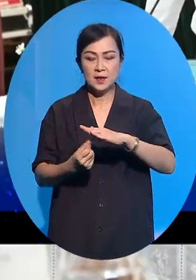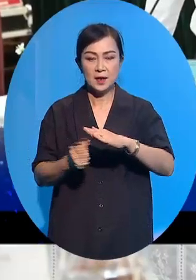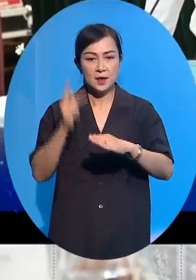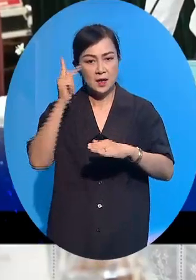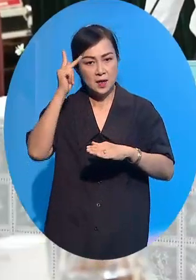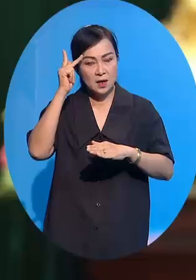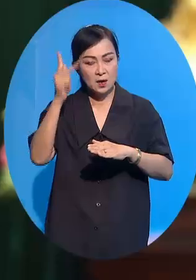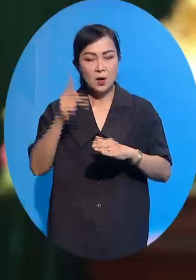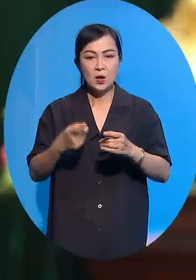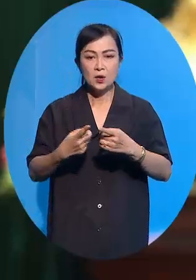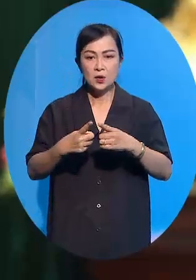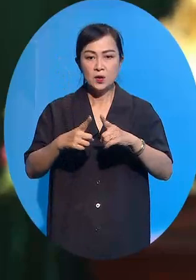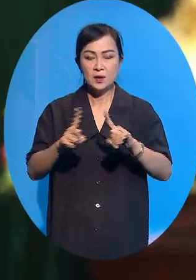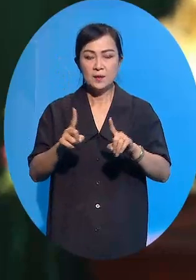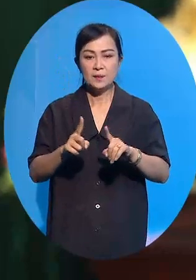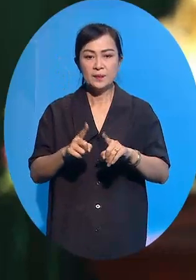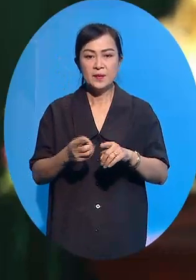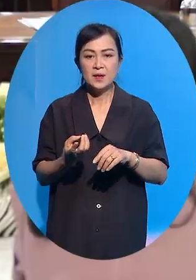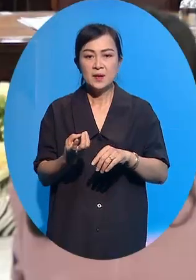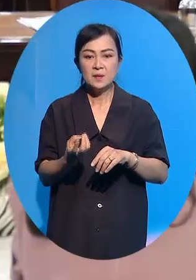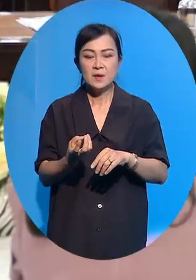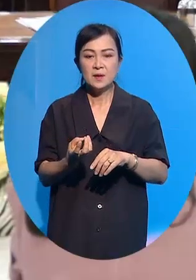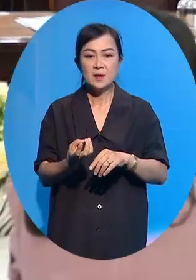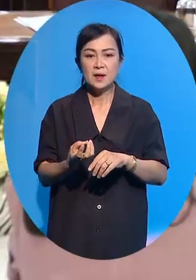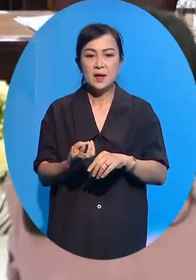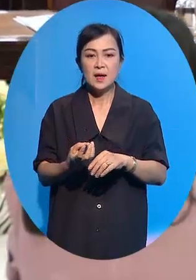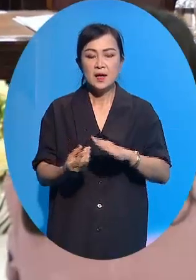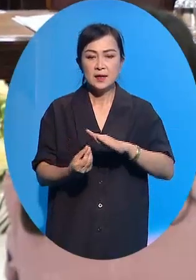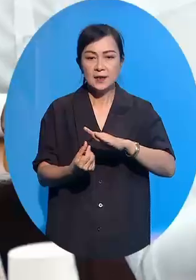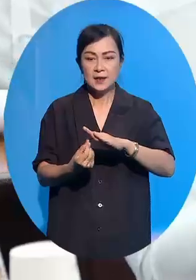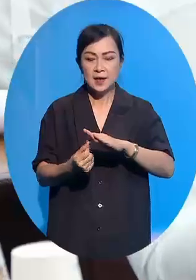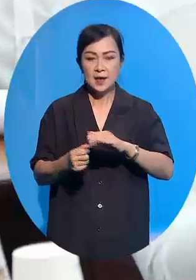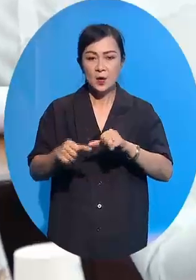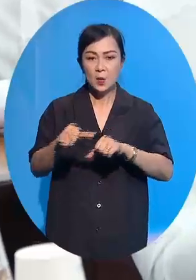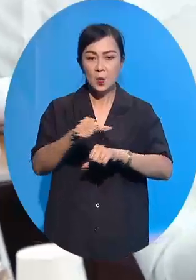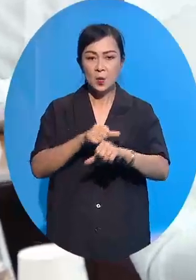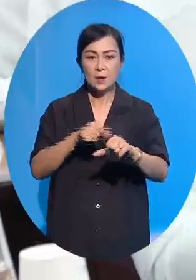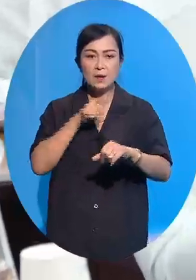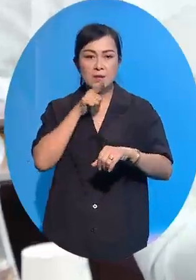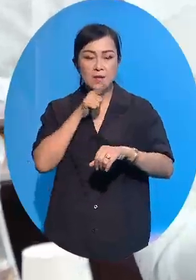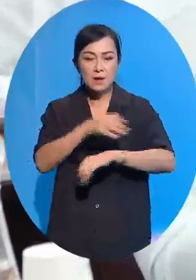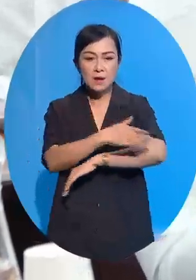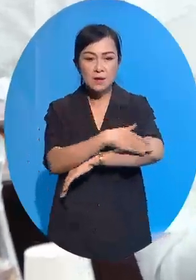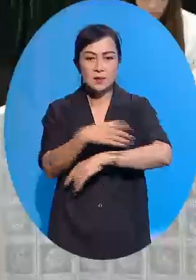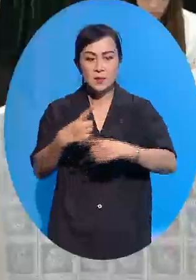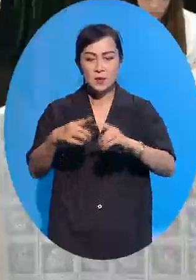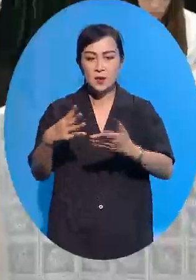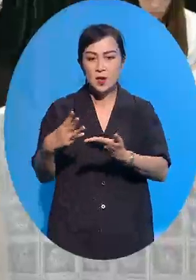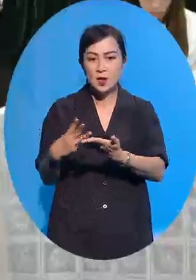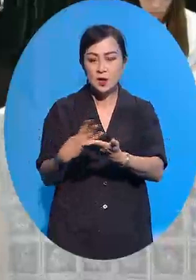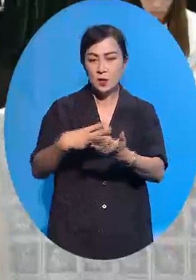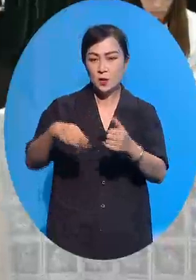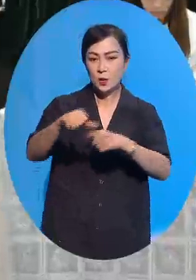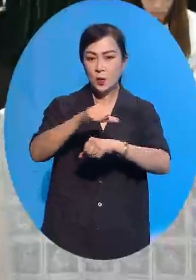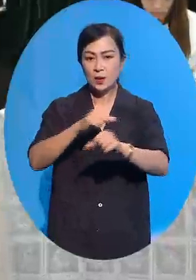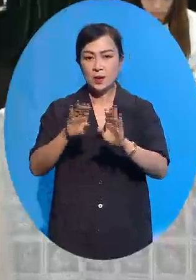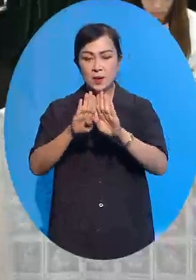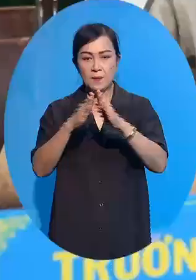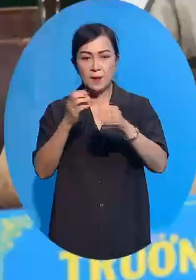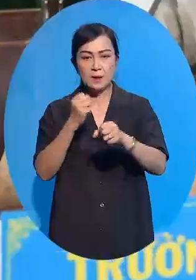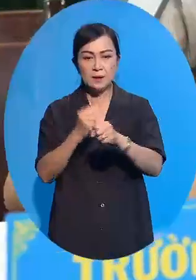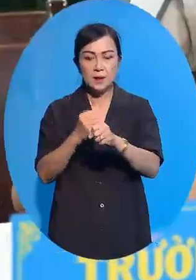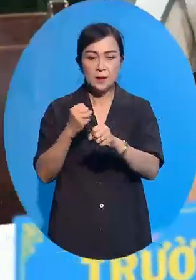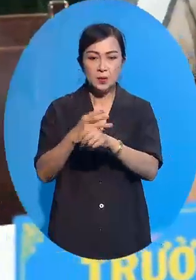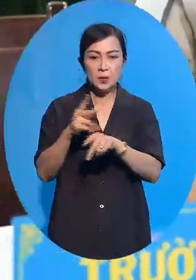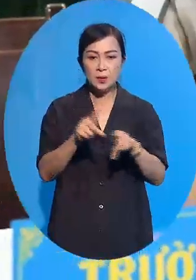khó khăn của doanh nghiệp. Việc cho vay với lãi suất ưu đãi của ngành ngân hàng là hành động thiết thực giúp cho doanh nghiệp có điều kiện tiếp tục hoạt động, mở rộng sản xuất